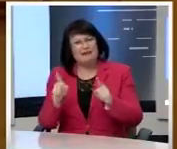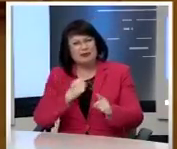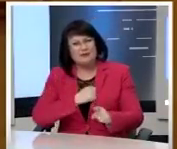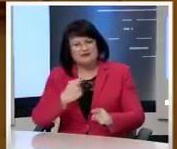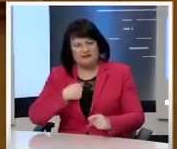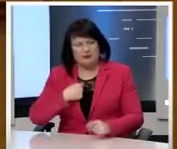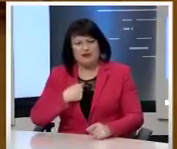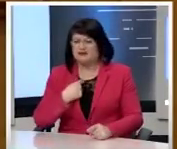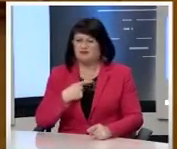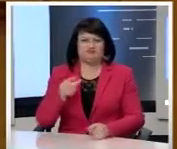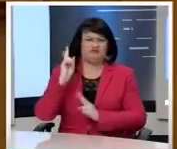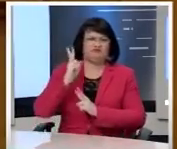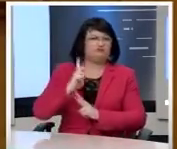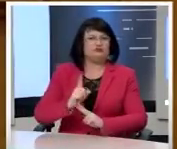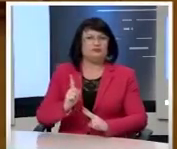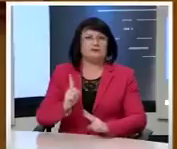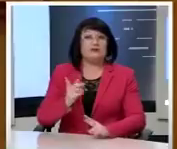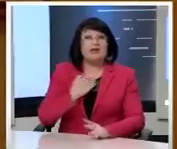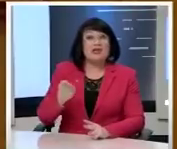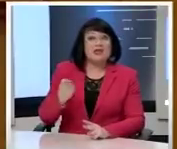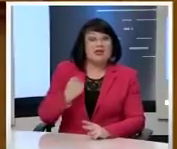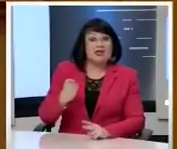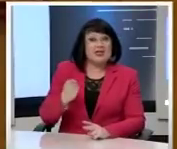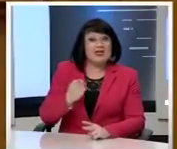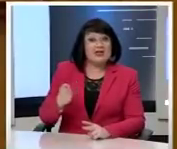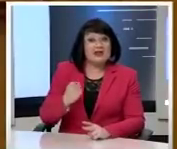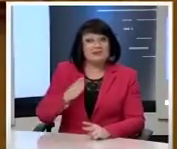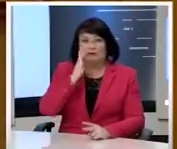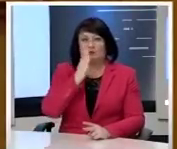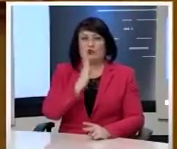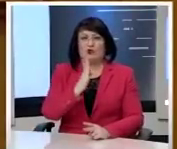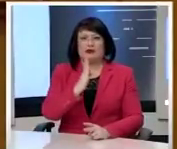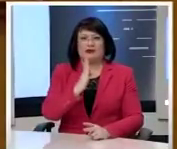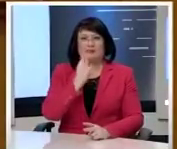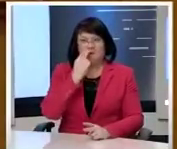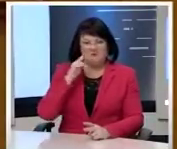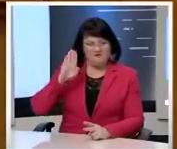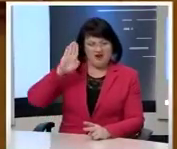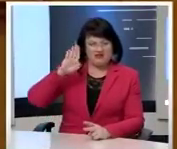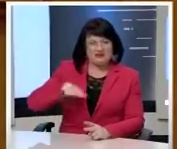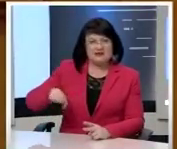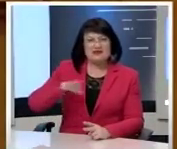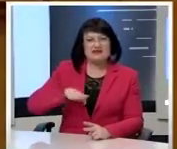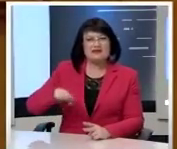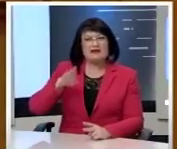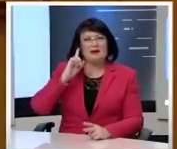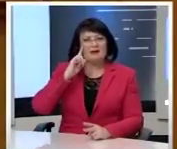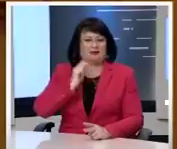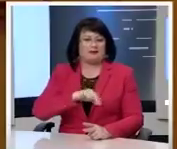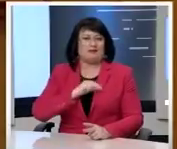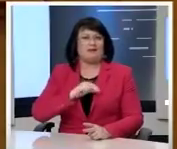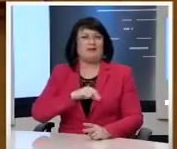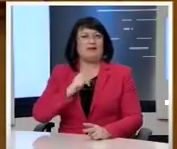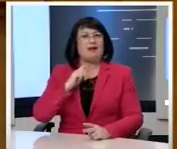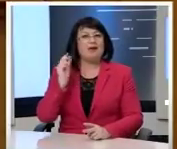άποψη. Κατηγορούμε για δεξιό, για υποκριτή, για φασίστα αυτόν που καπηλεύεται τα